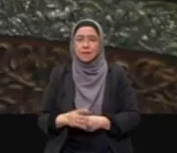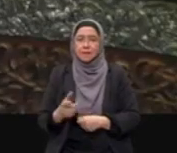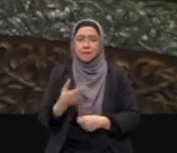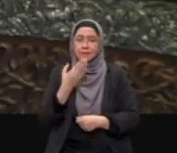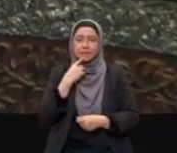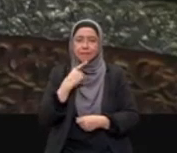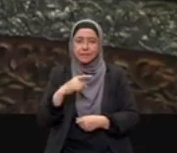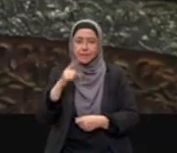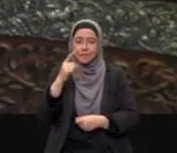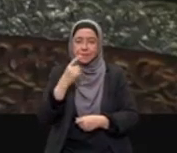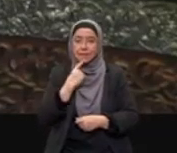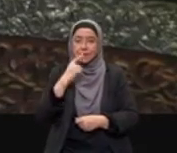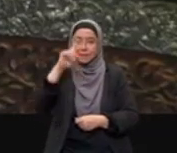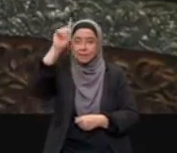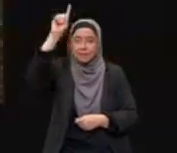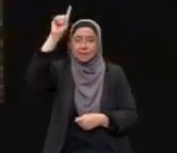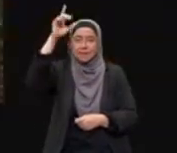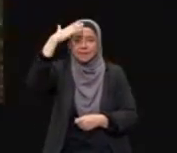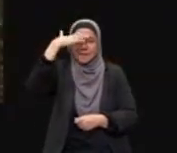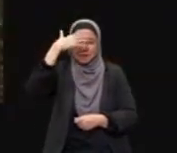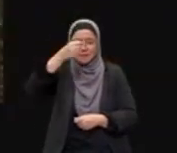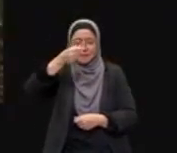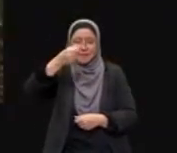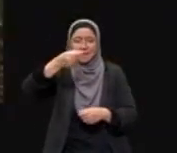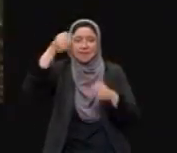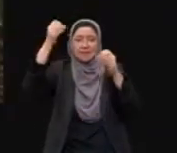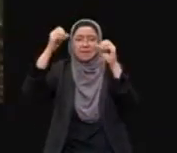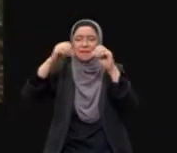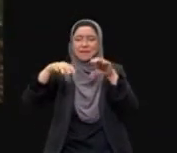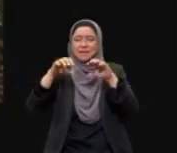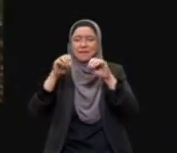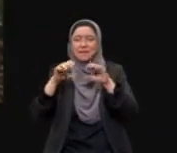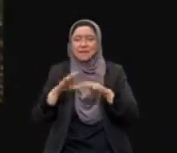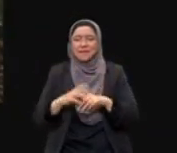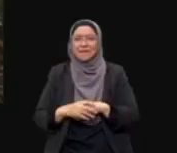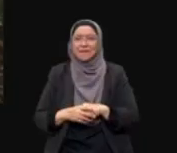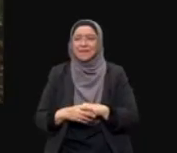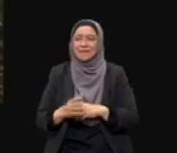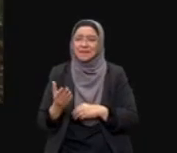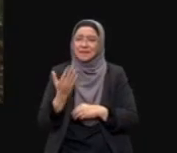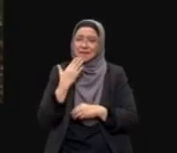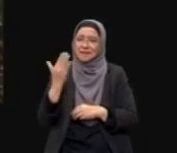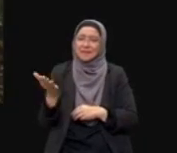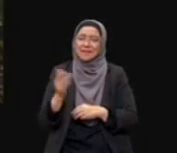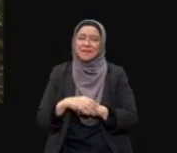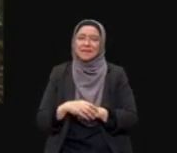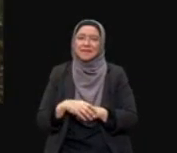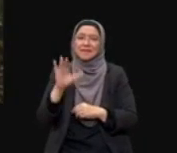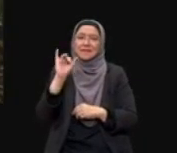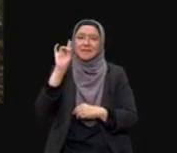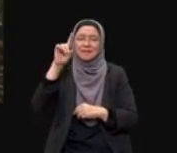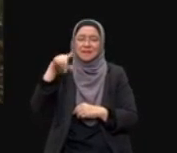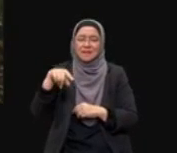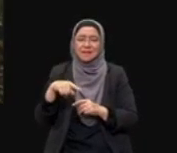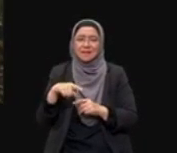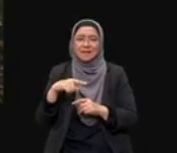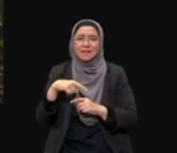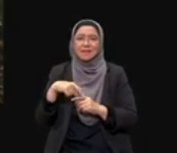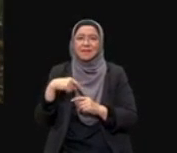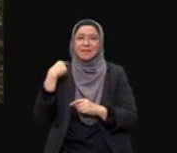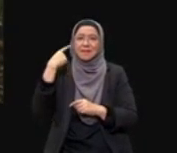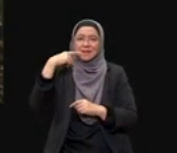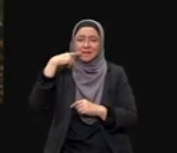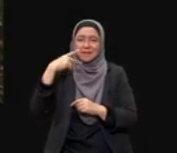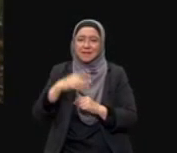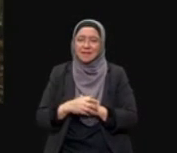bismillahirrahmanirrahim assalamualaikum warahmatullahi wabarakatuh Terima kasih Puan di-pertua dan terima kasih kepada sahabat saya yang